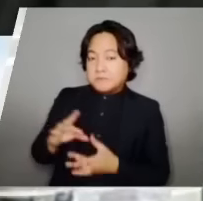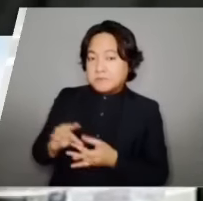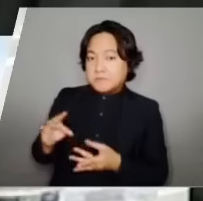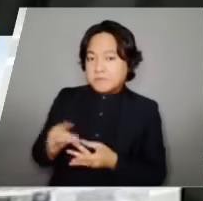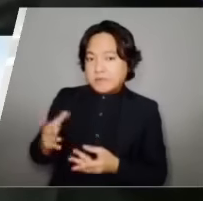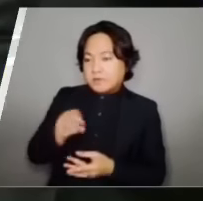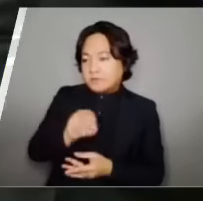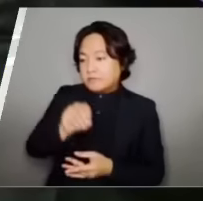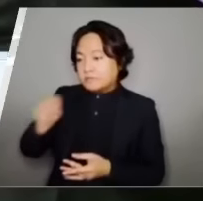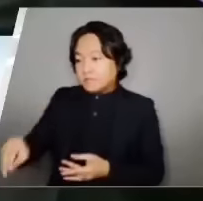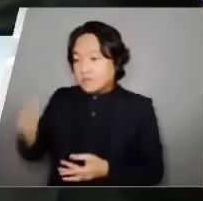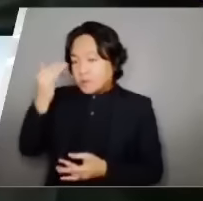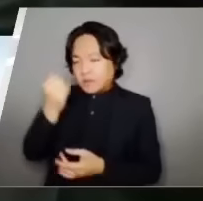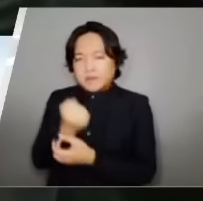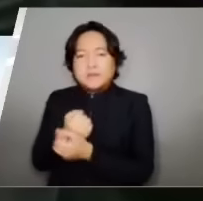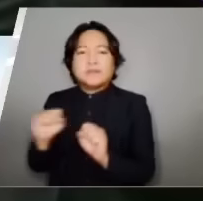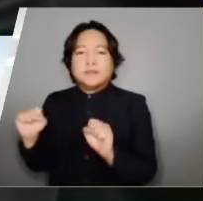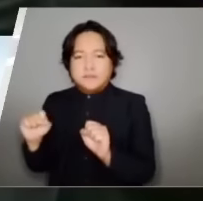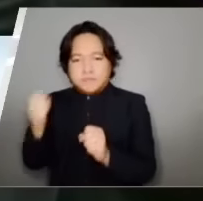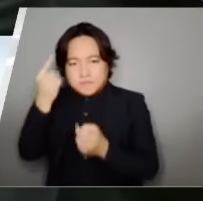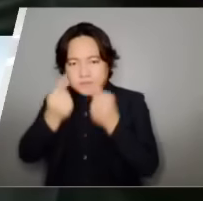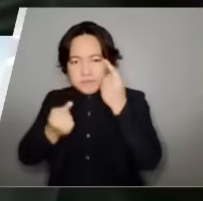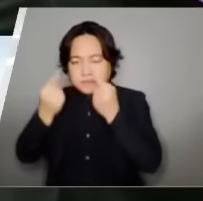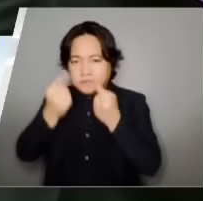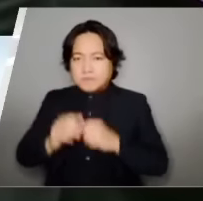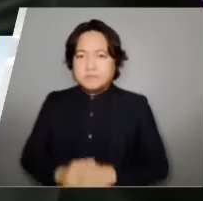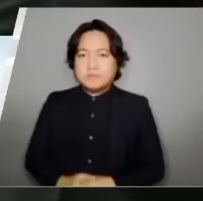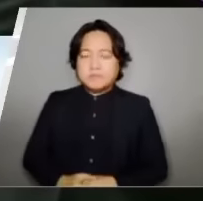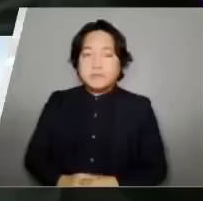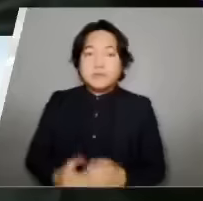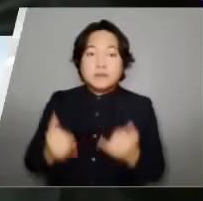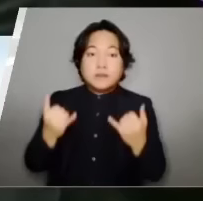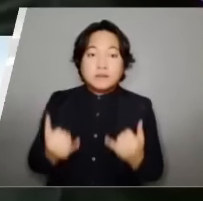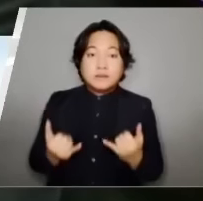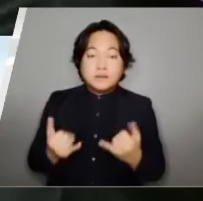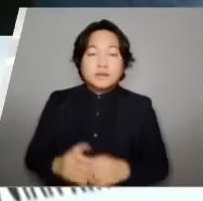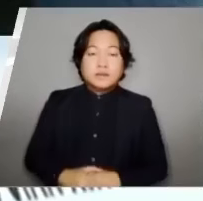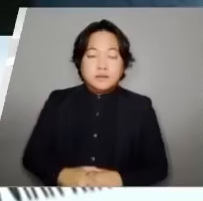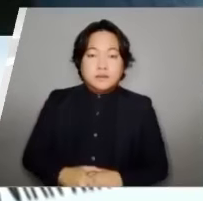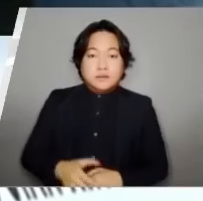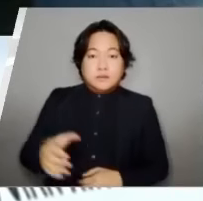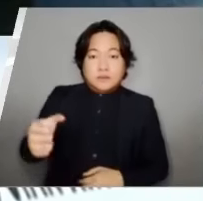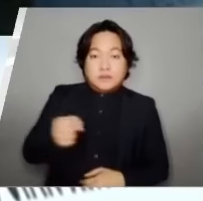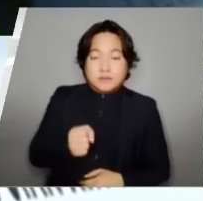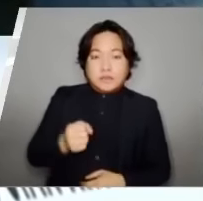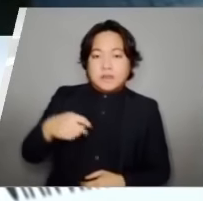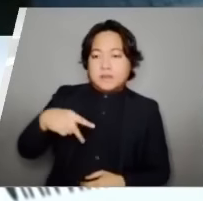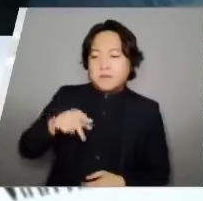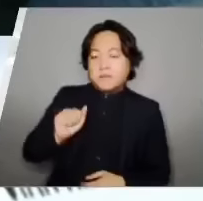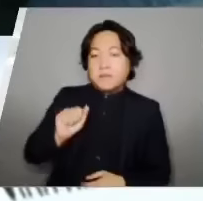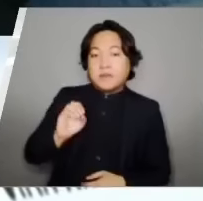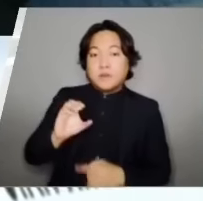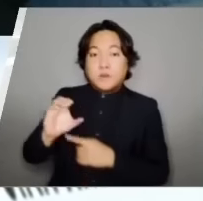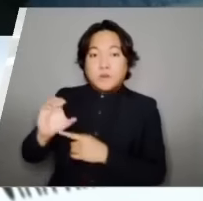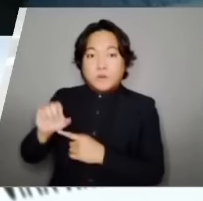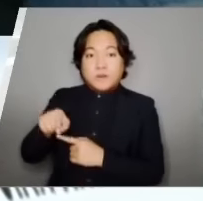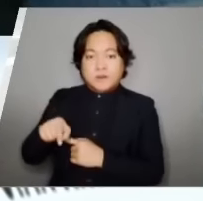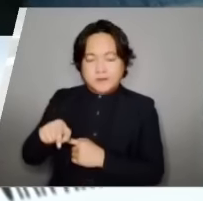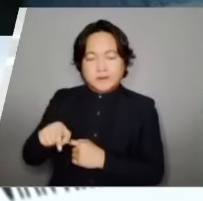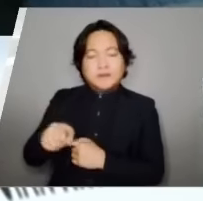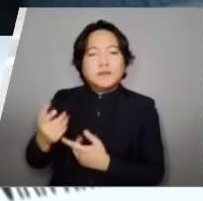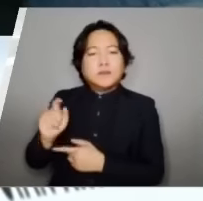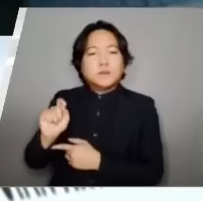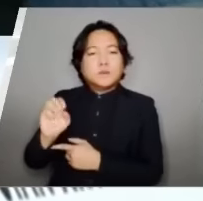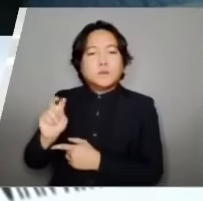concerns. Nasa kustodiya naman ng Presidential Anti-Organized Crime Commission o PAOC si Tony Yang, kapatid ni dating Economic